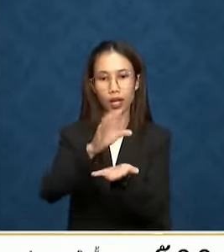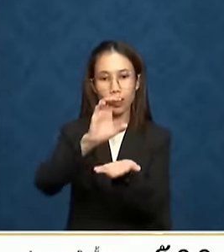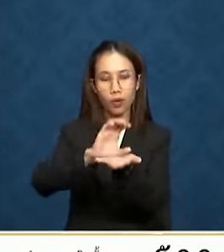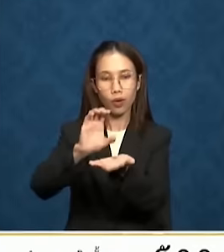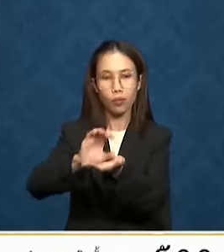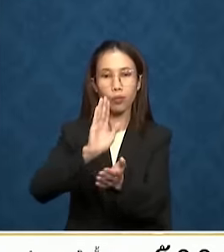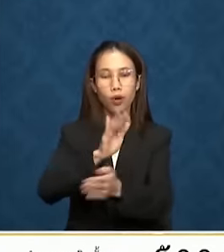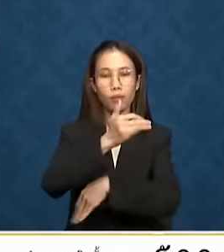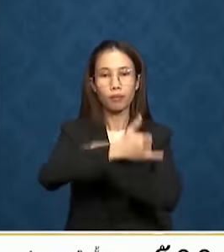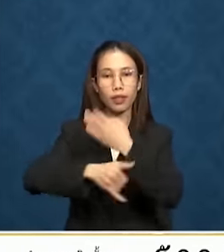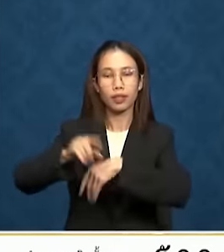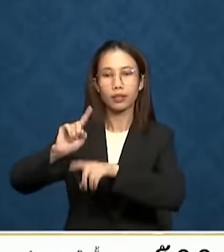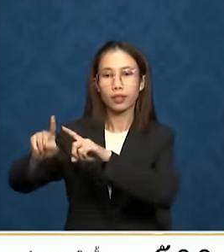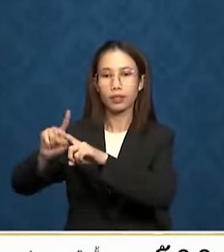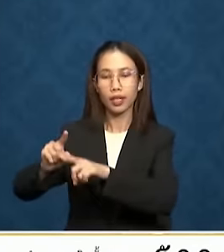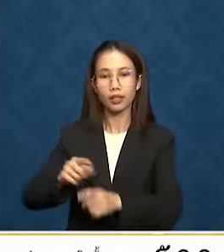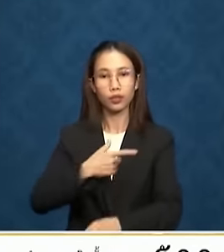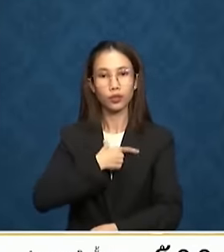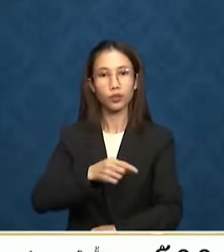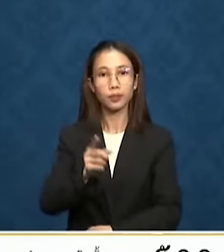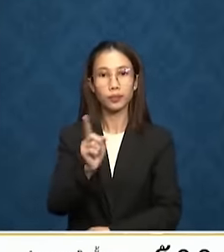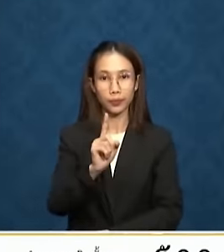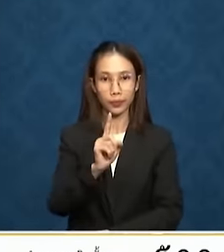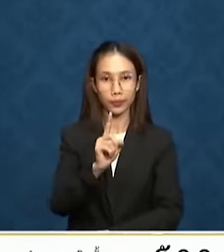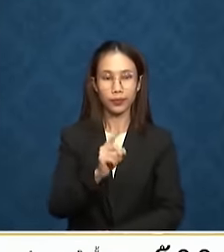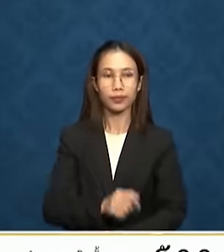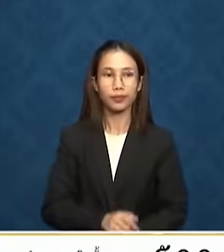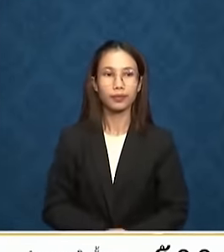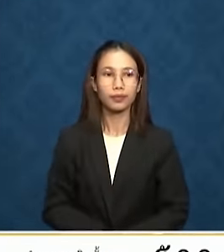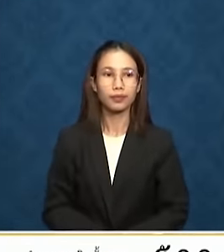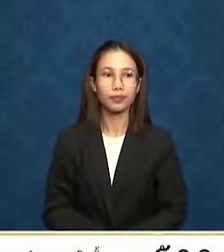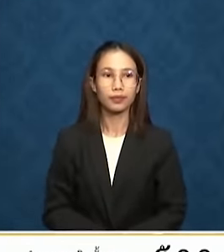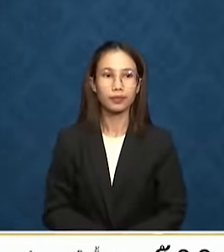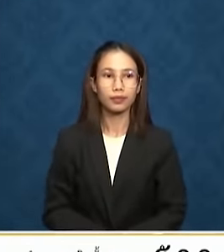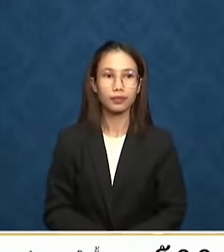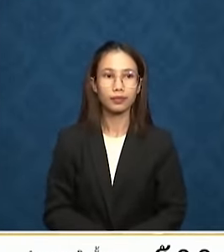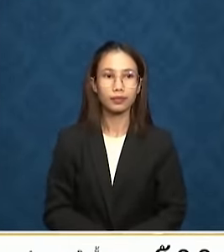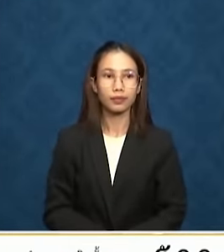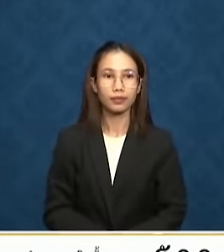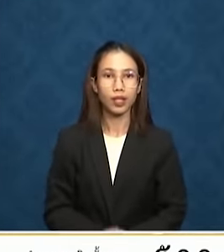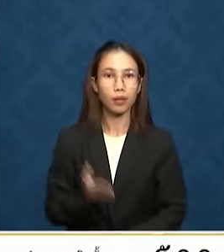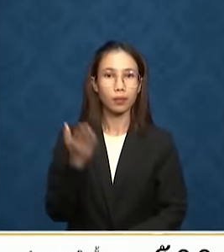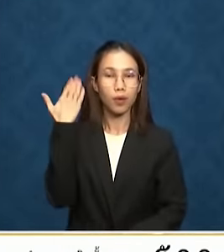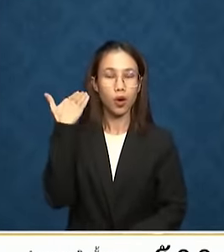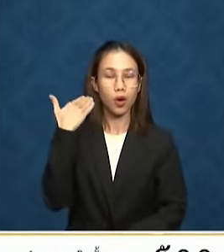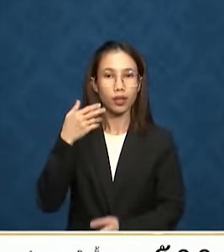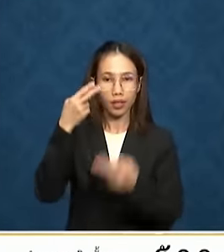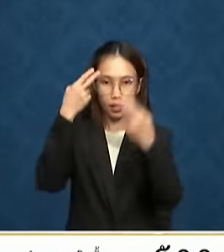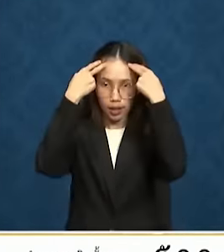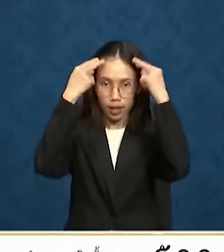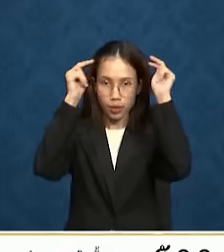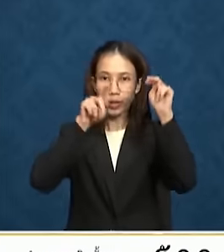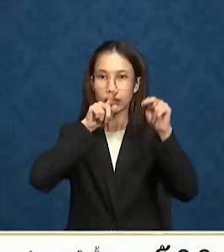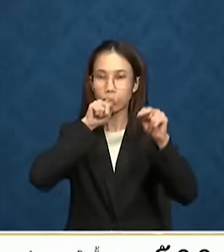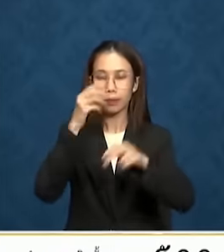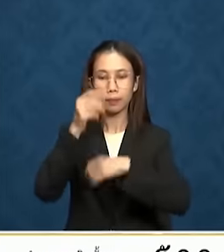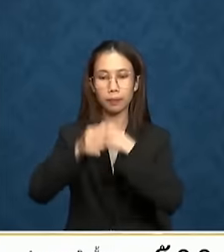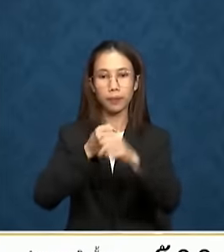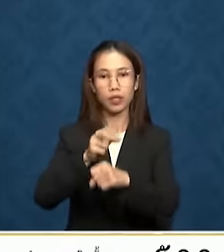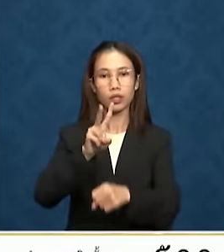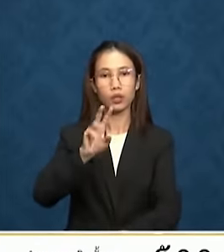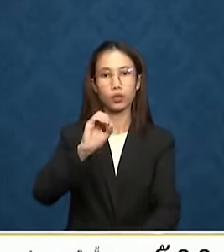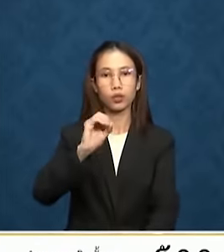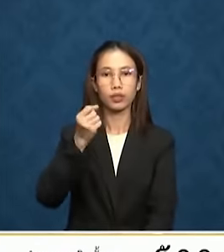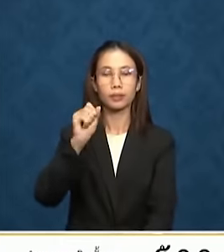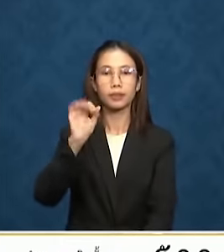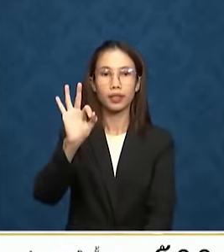ประเทศและมีความประทประทับใจอยู่อย่างนึงครับก็คือของท่านอดีตนายกรัฐมนตรีนิวซีแลนด์เมื่อปี 2019ครับเขา